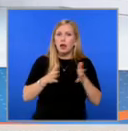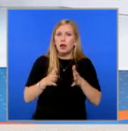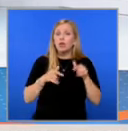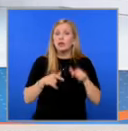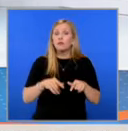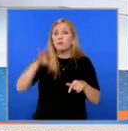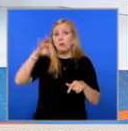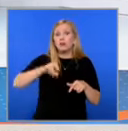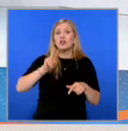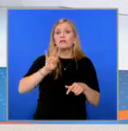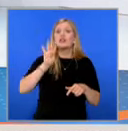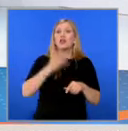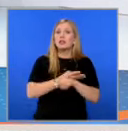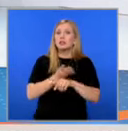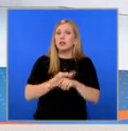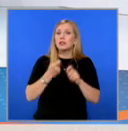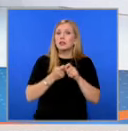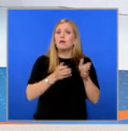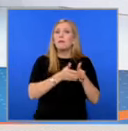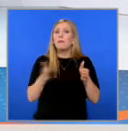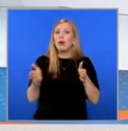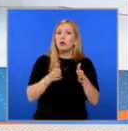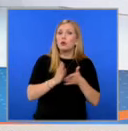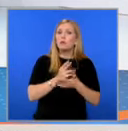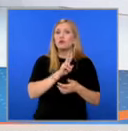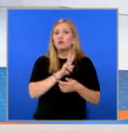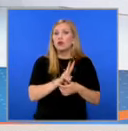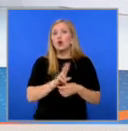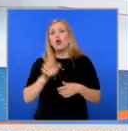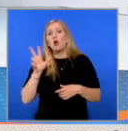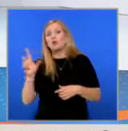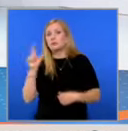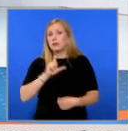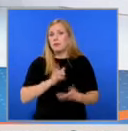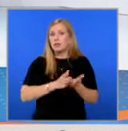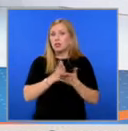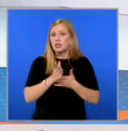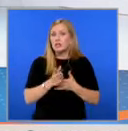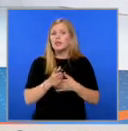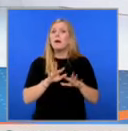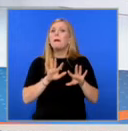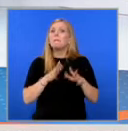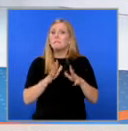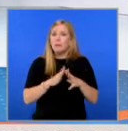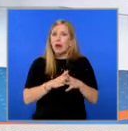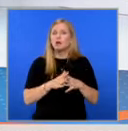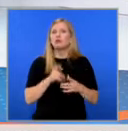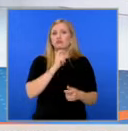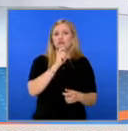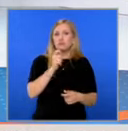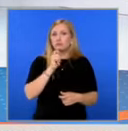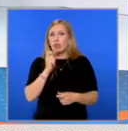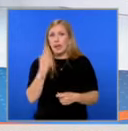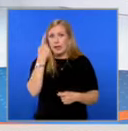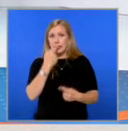24 часа реализирано е в периода между 2ри и 8 септември чрез пряко полустандартизирано интервю